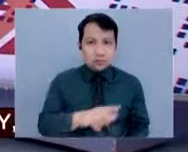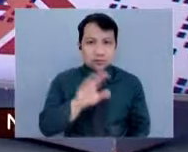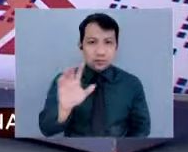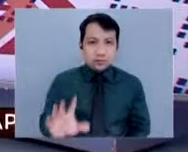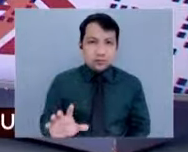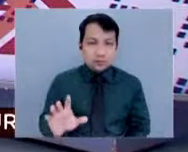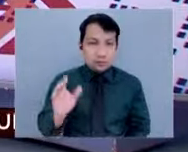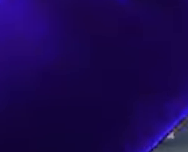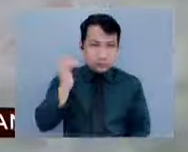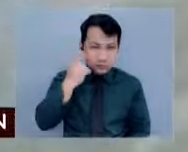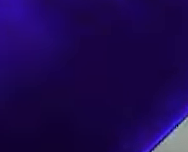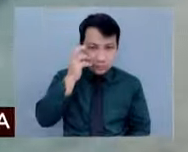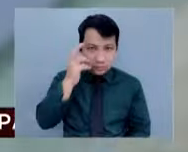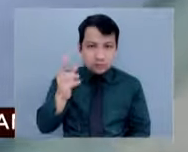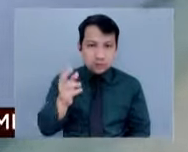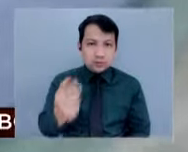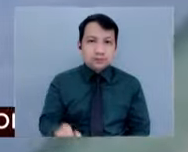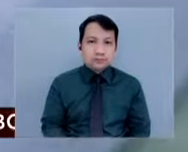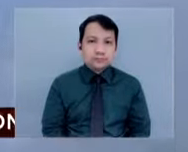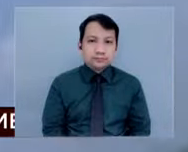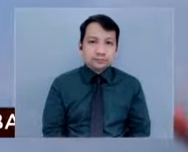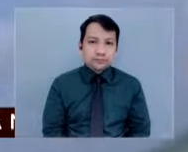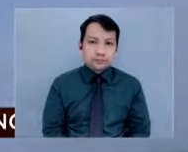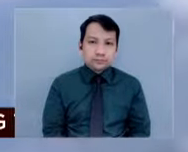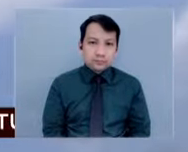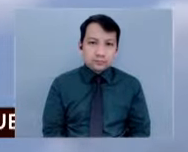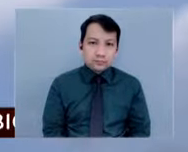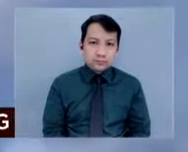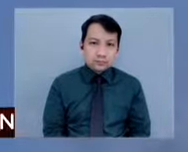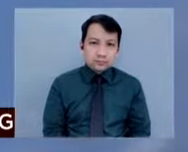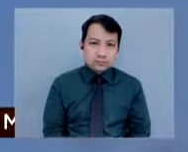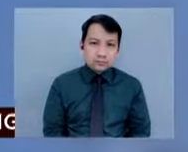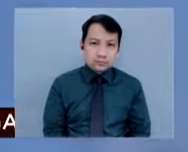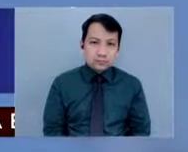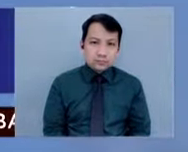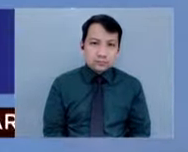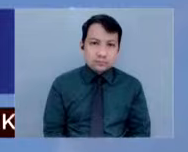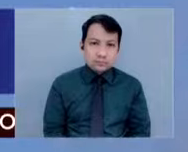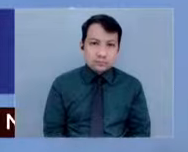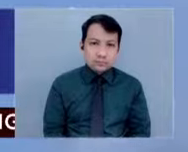Gio Robles. Hey! Hey!